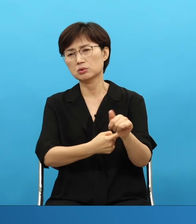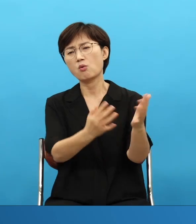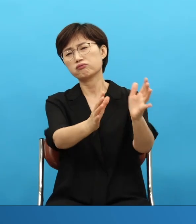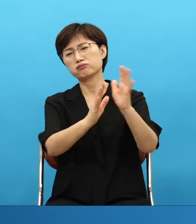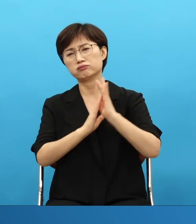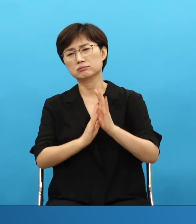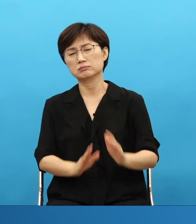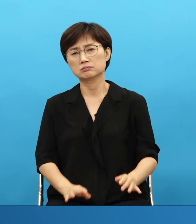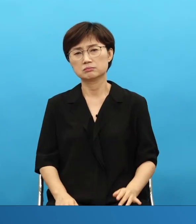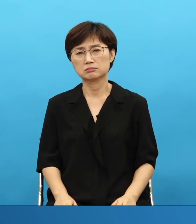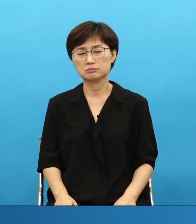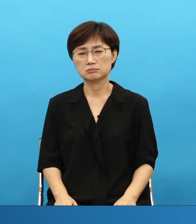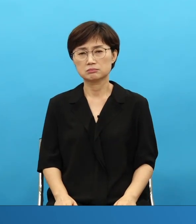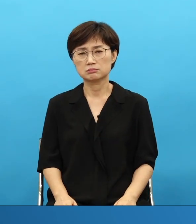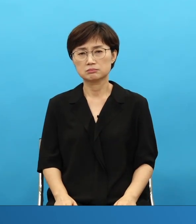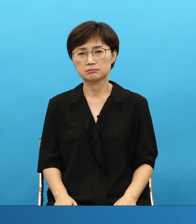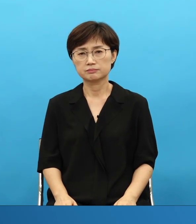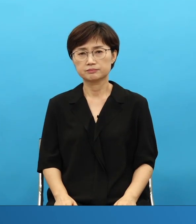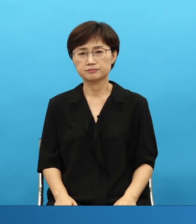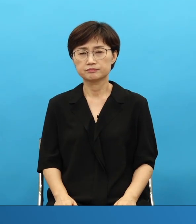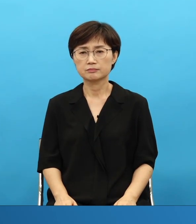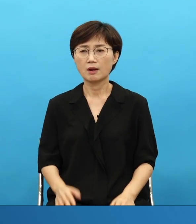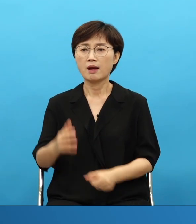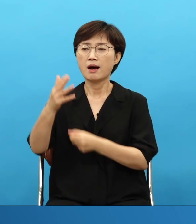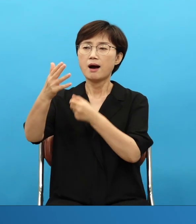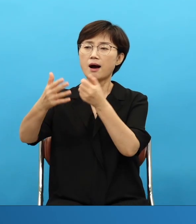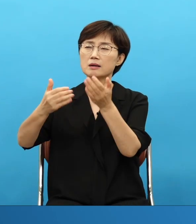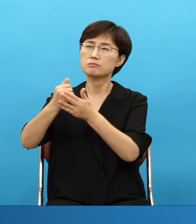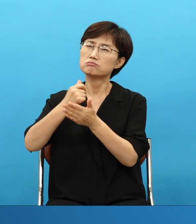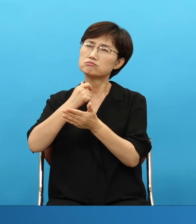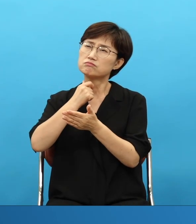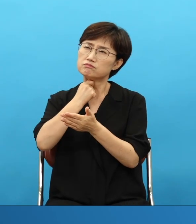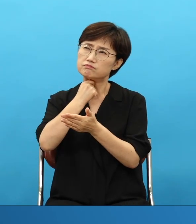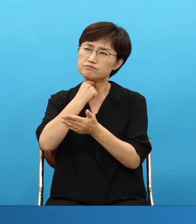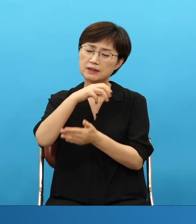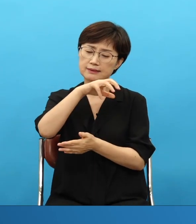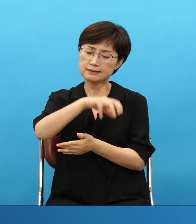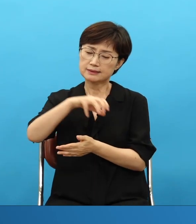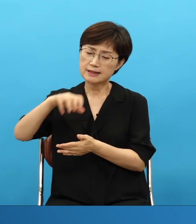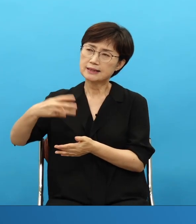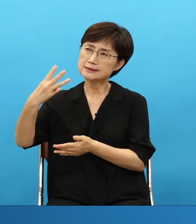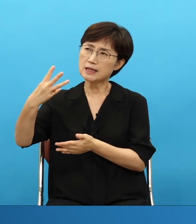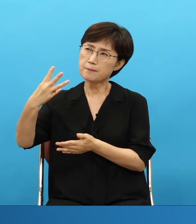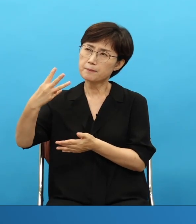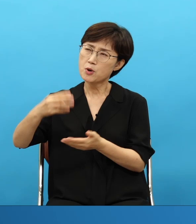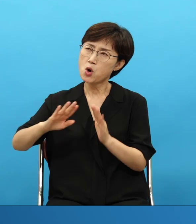how many people that come. 하나님이 원하시는 세 가지 뜰을 어떻게 만드느냐 따라서